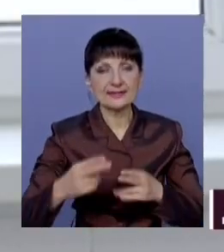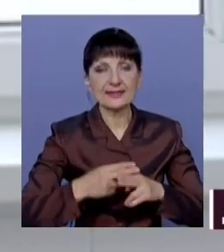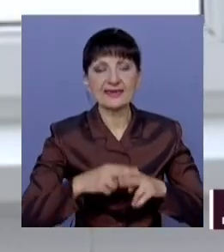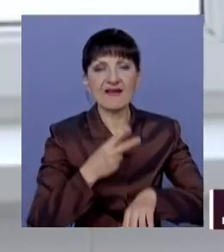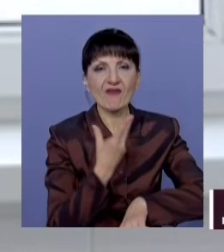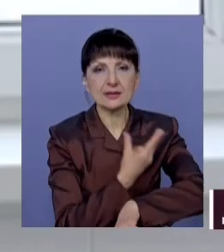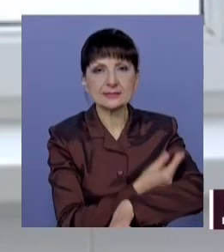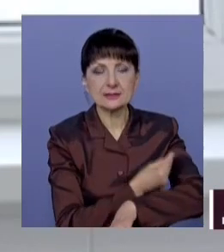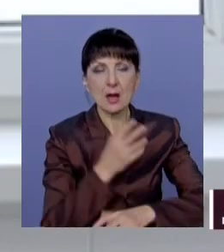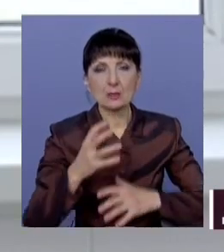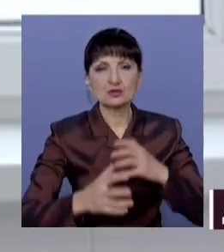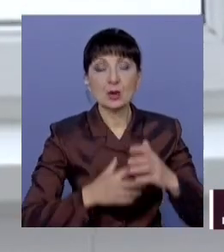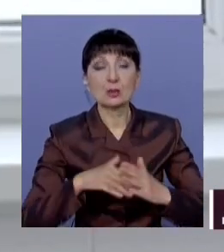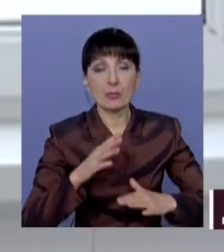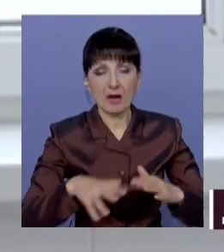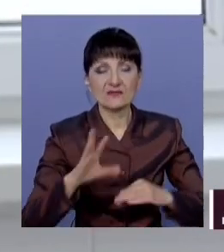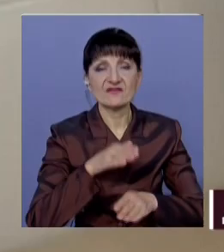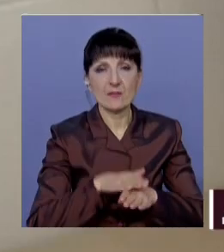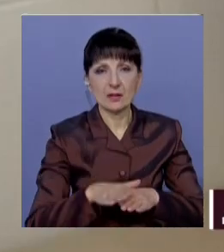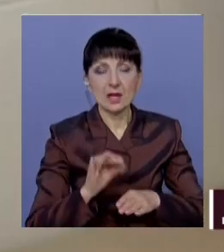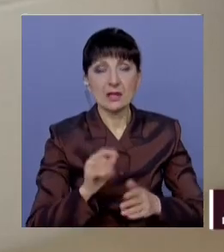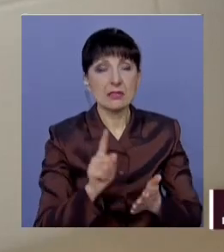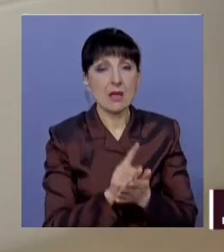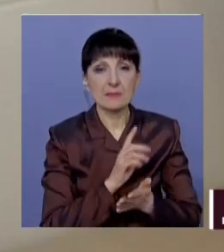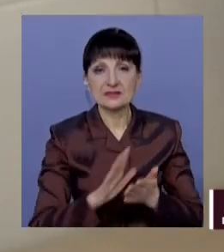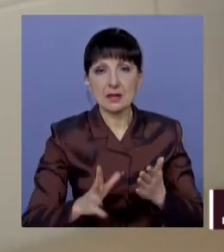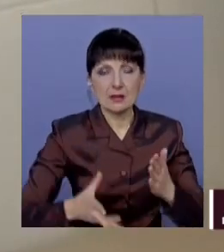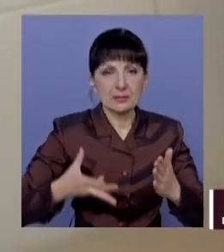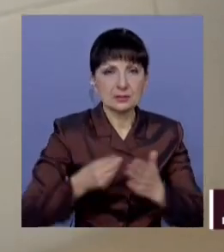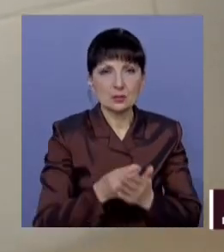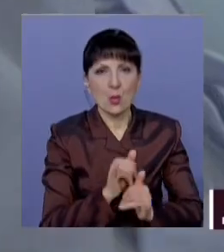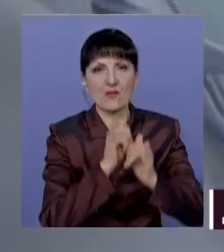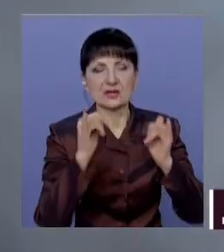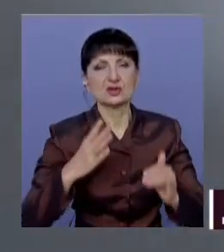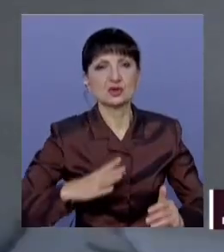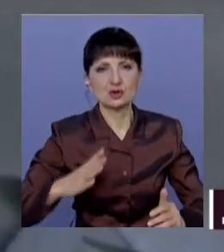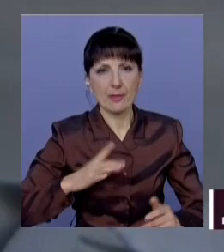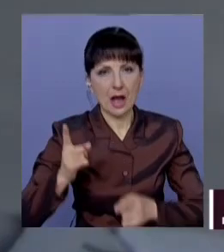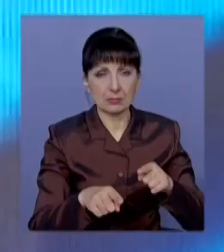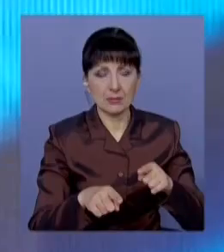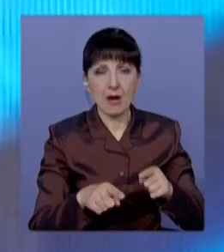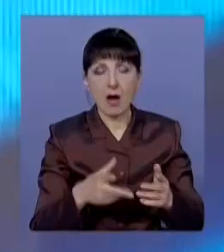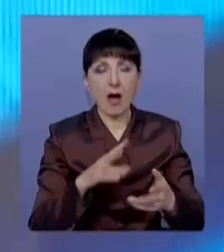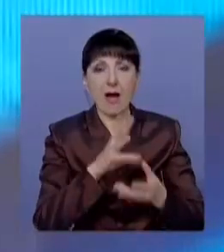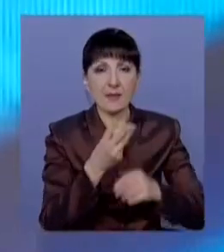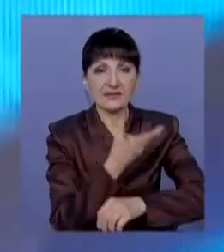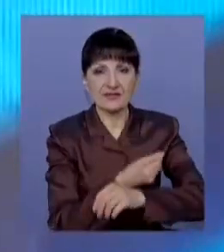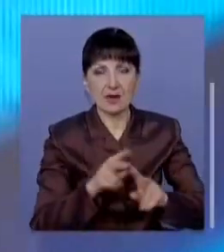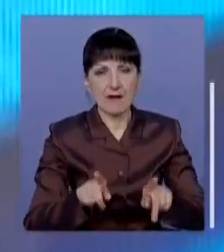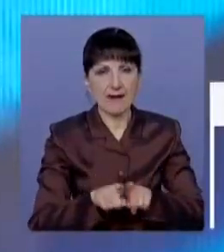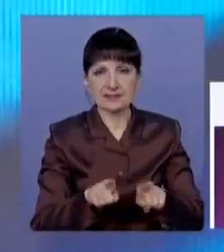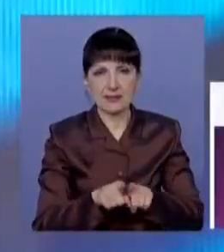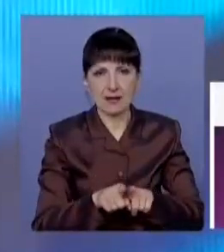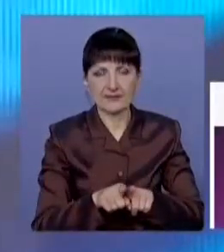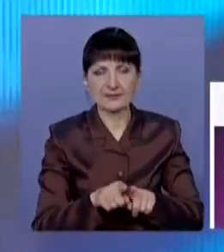международной практикой и вовсе не обязательно переплачивать за оригинал, так как эффект в итоге одинаковый. В мире есть всего две